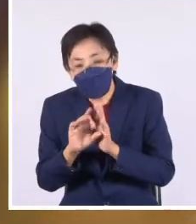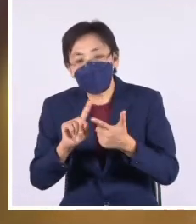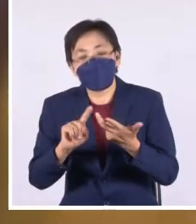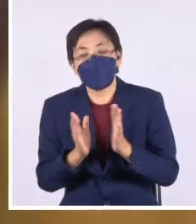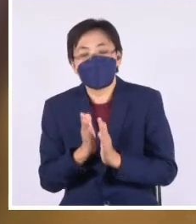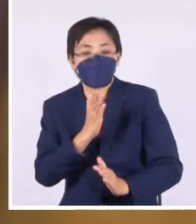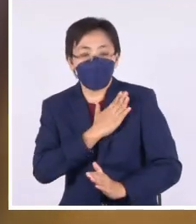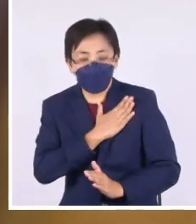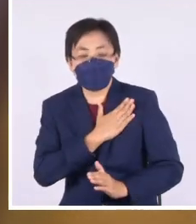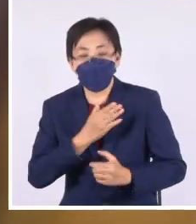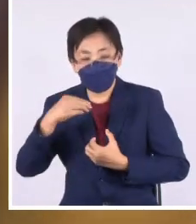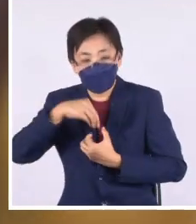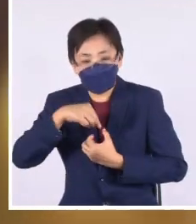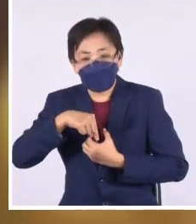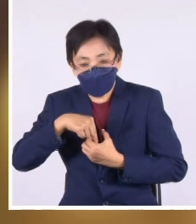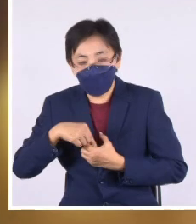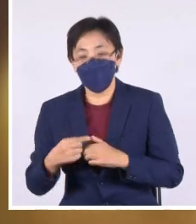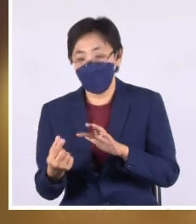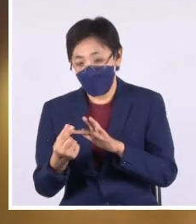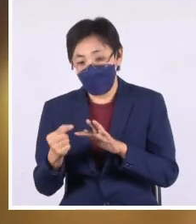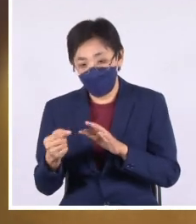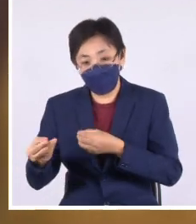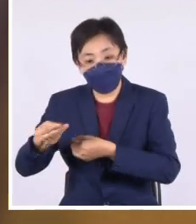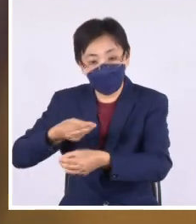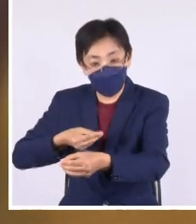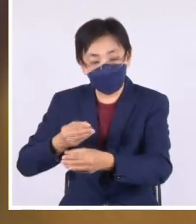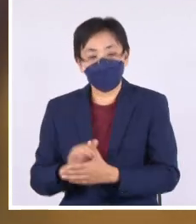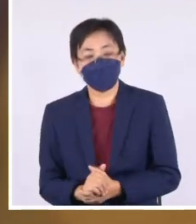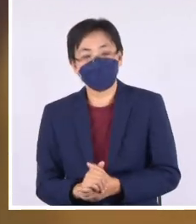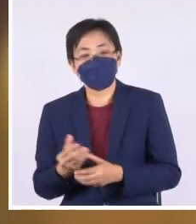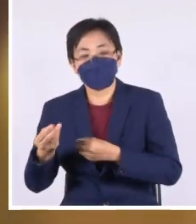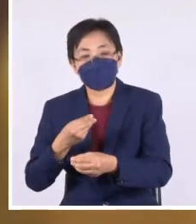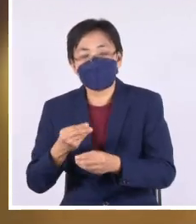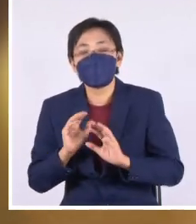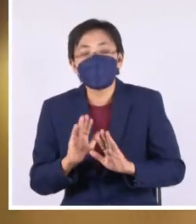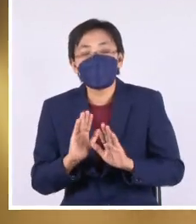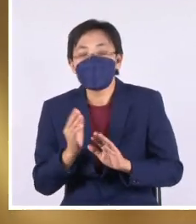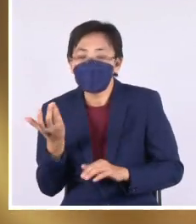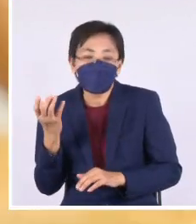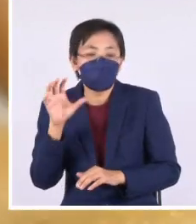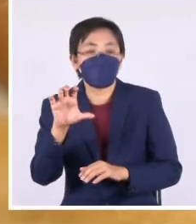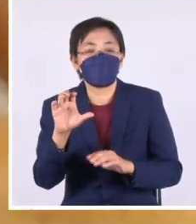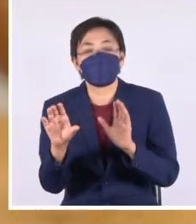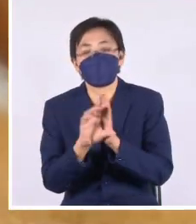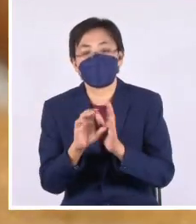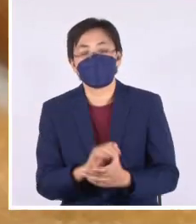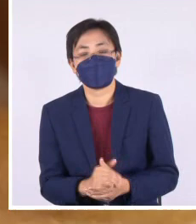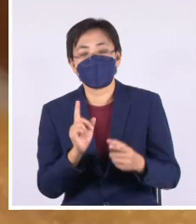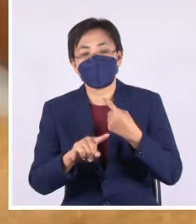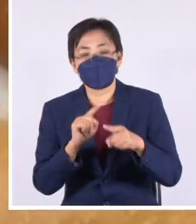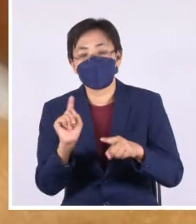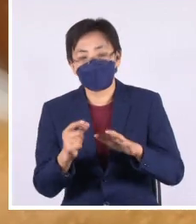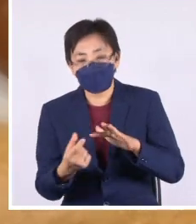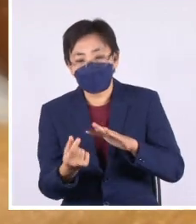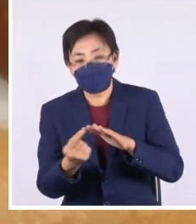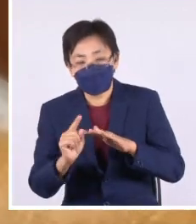อบพระก็เลยเอาเล็บมาแลกค่ะคุณผู้ชมคะแล้วตัวเองก็เก็บไว้แล้วเอามาโพสต์ลงในโซเชียลเพื่อนบอกว่าเล็บนี้ได้มาจากการเ